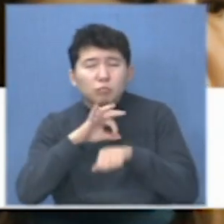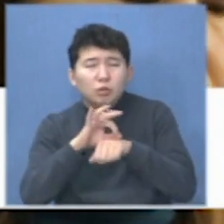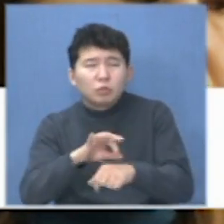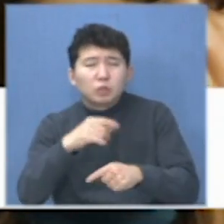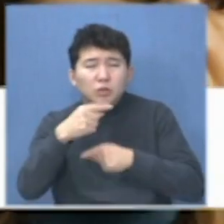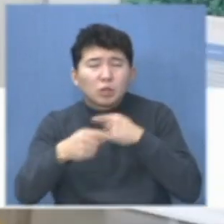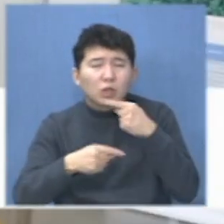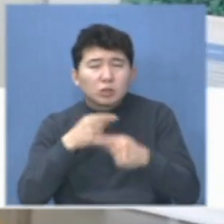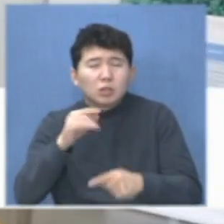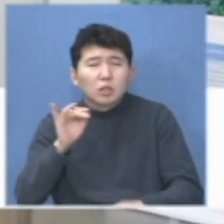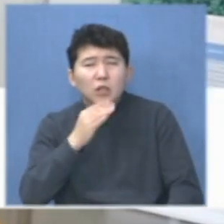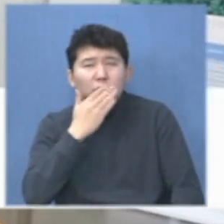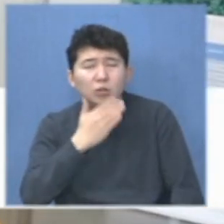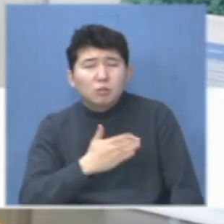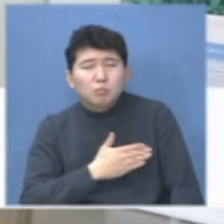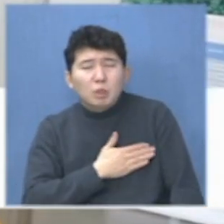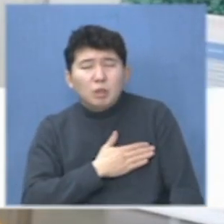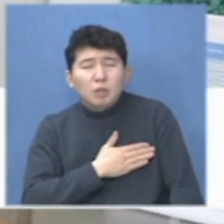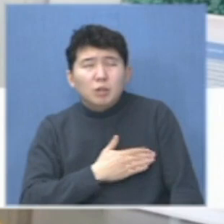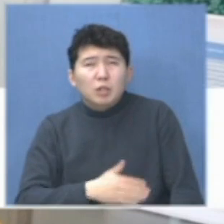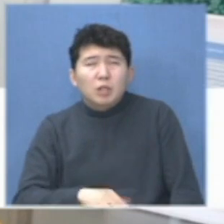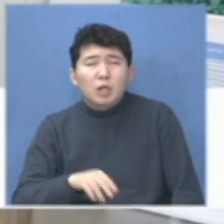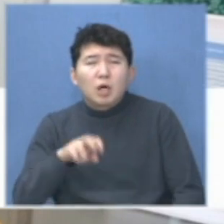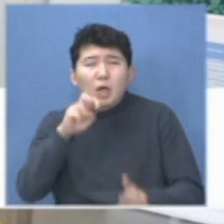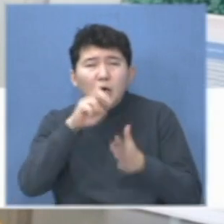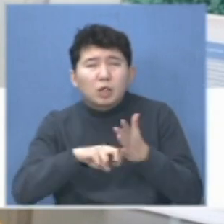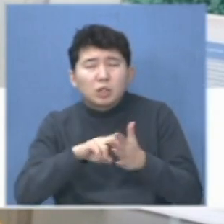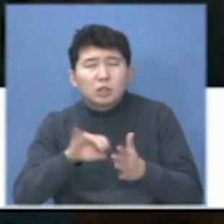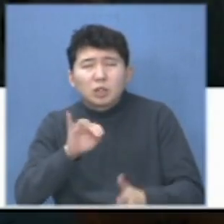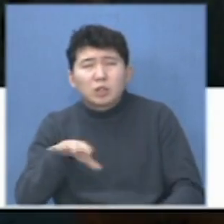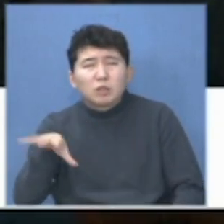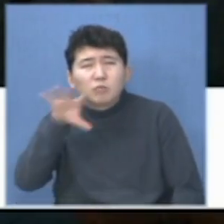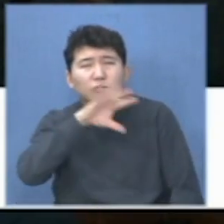традиционной и любимой среди населения не только Ридерского региона, но и всей